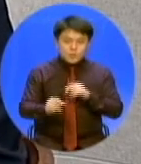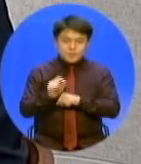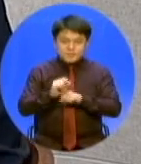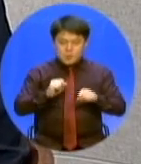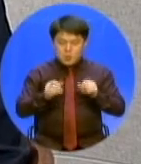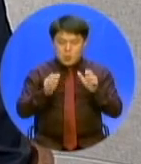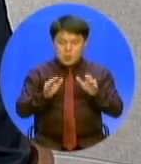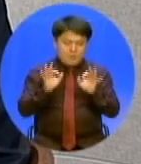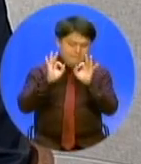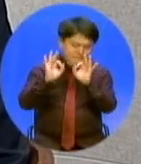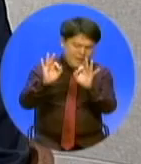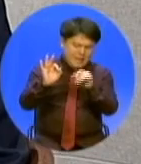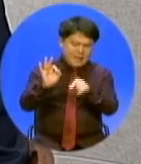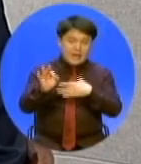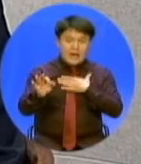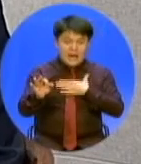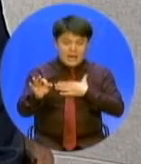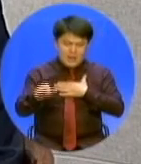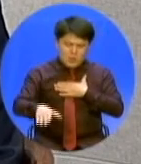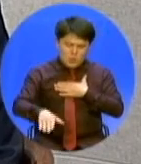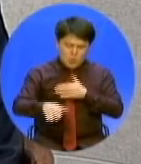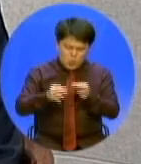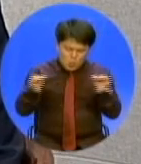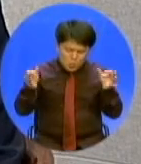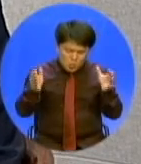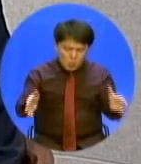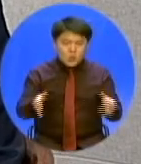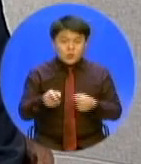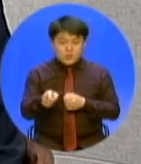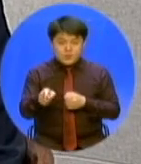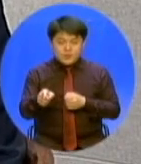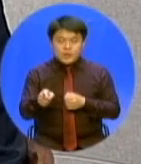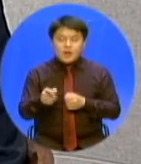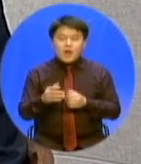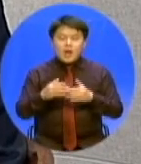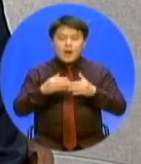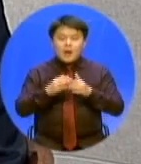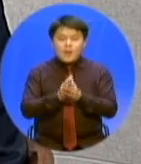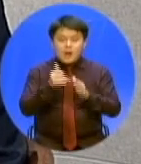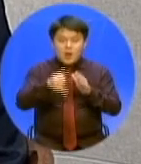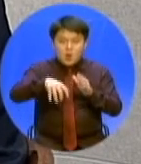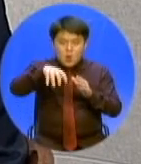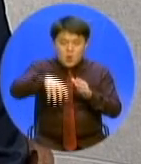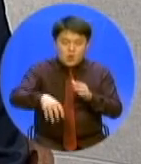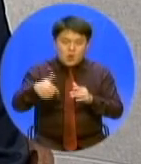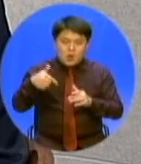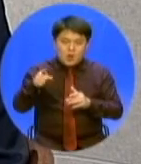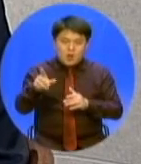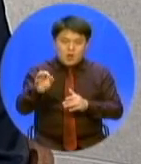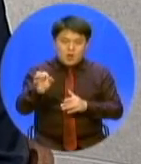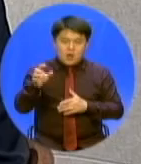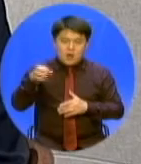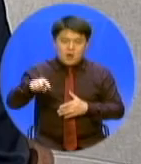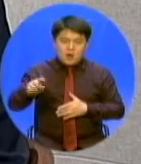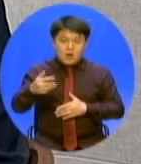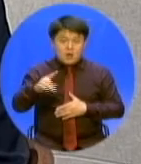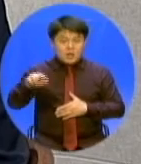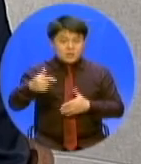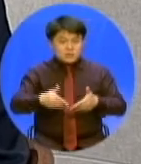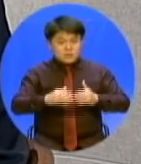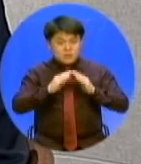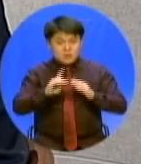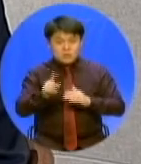살면서 보아왔기 때문에 예. 우리 폐광 지역의 강원랜드의 그